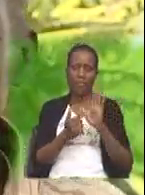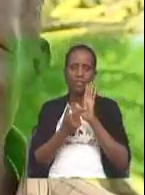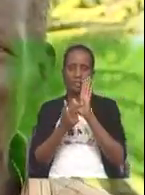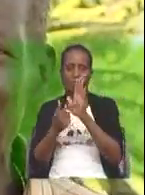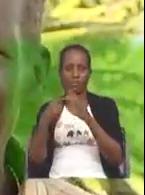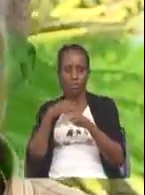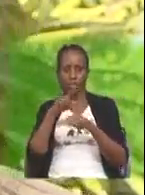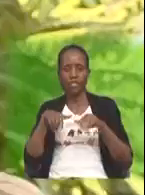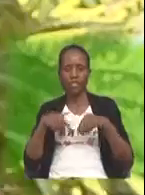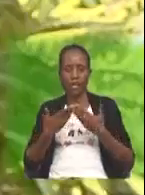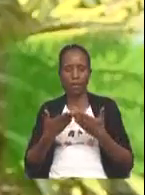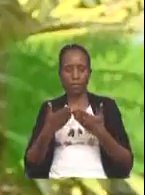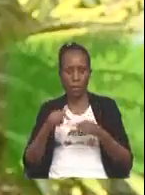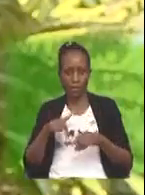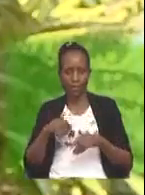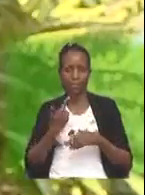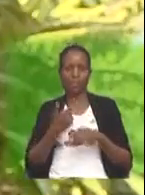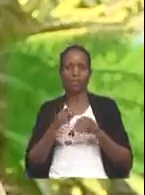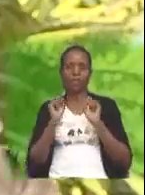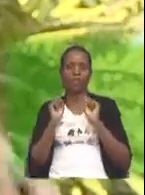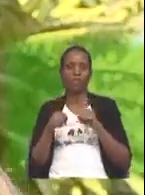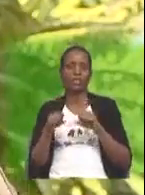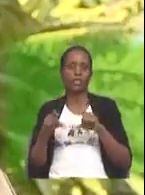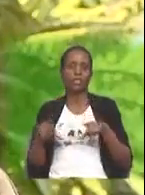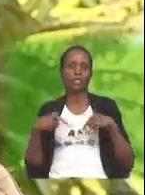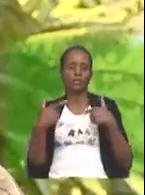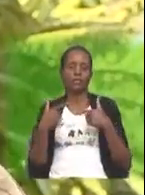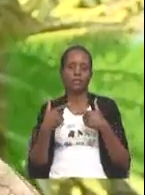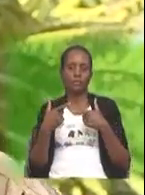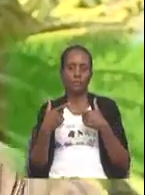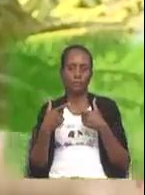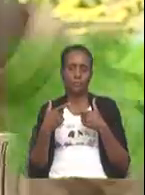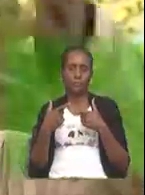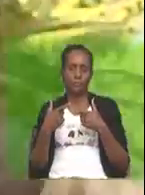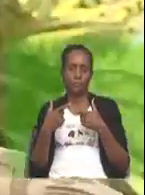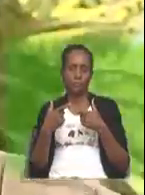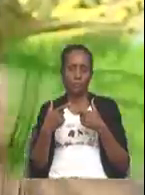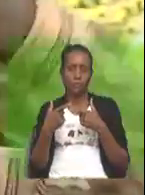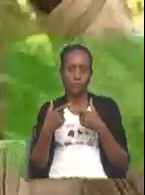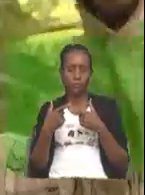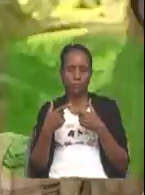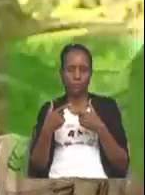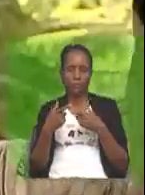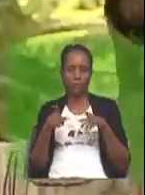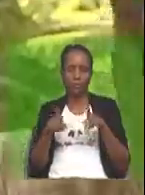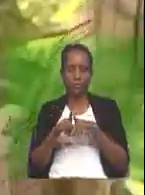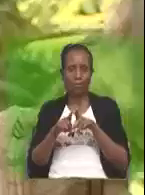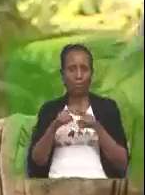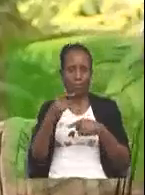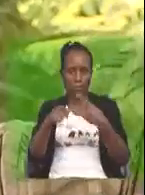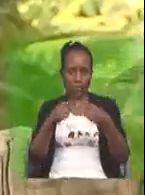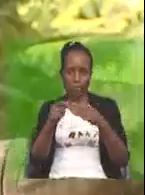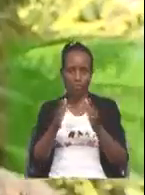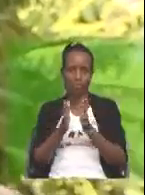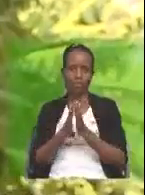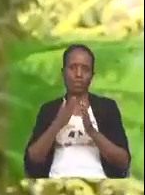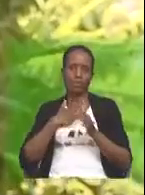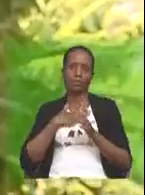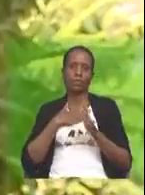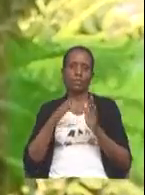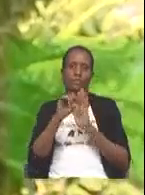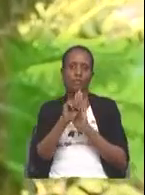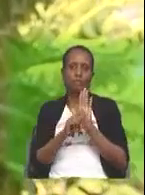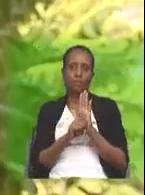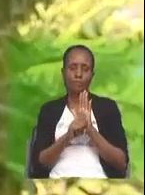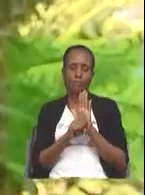ametuonyesha jinsi sisi wenyewe tutabaki sisi wenyewe kuendelesha skimu